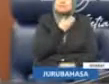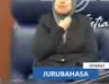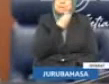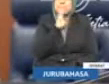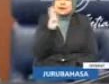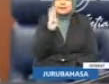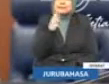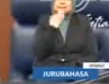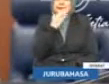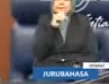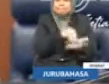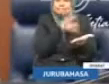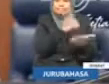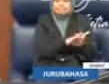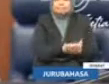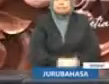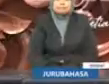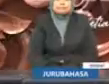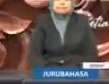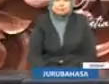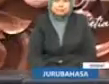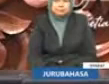Terima kasih